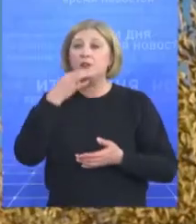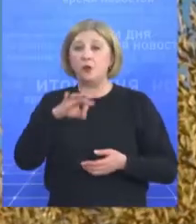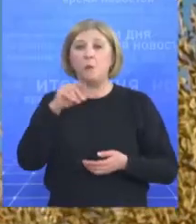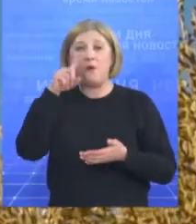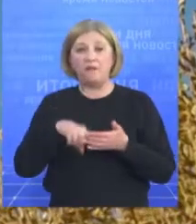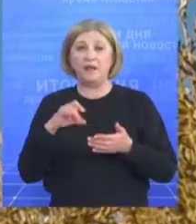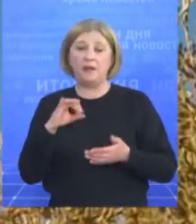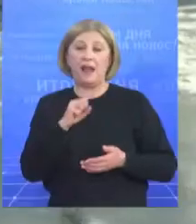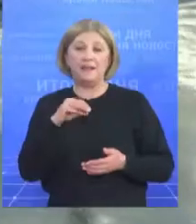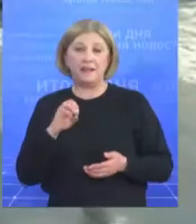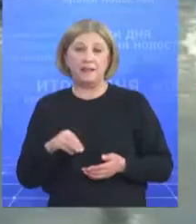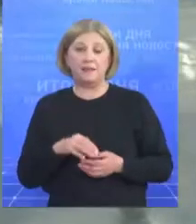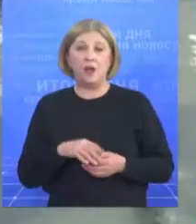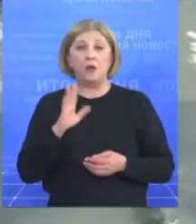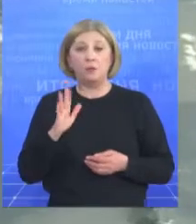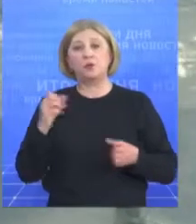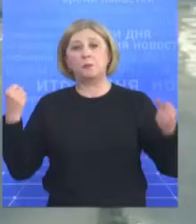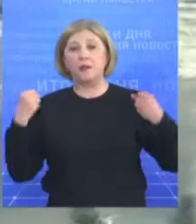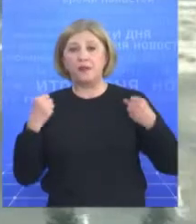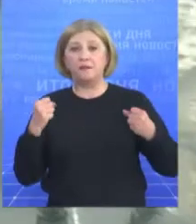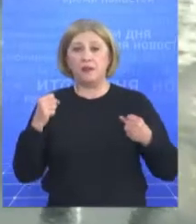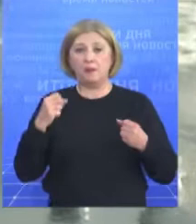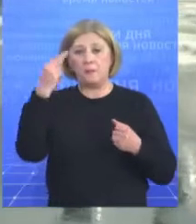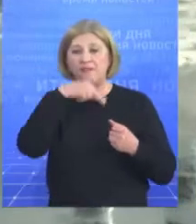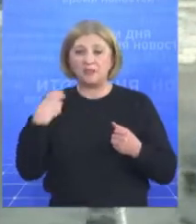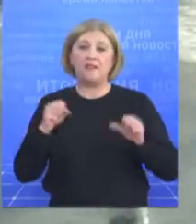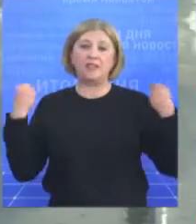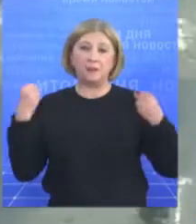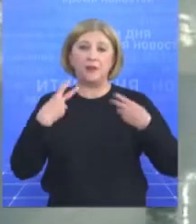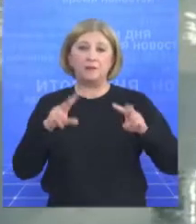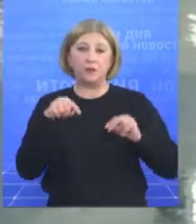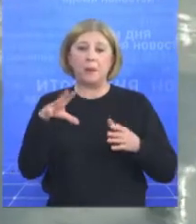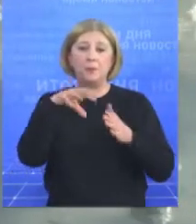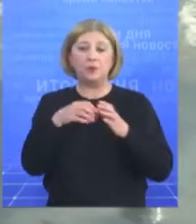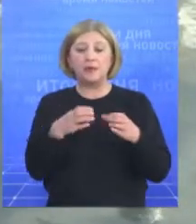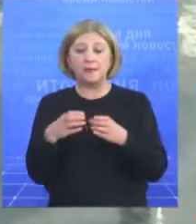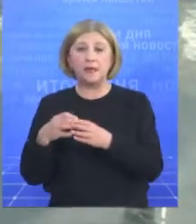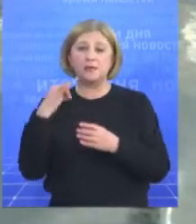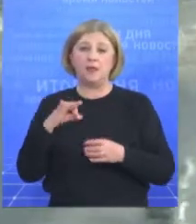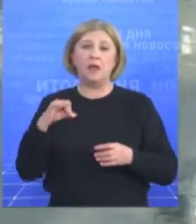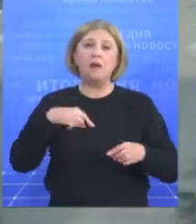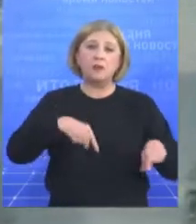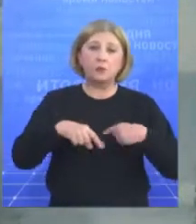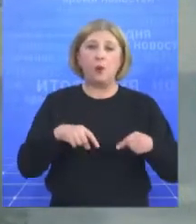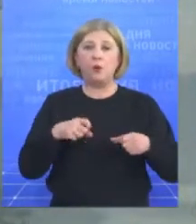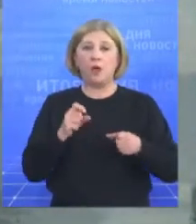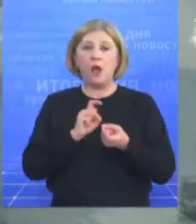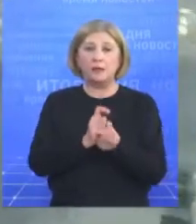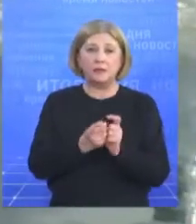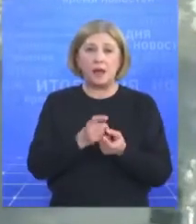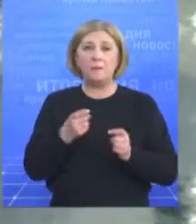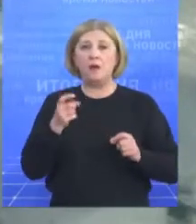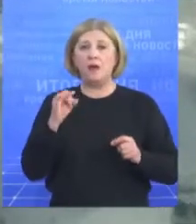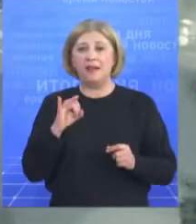даже атеист. При котором будет спортивный, православный спортивный клуб. Там будут размещены секции и футбола, и дзюдо, и